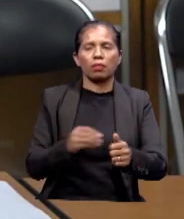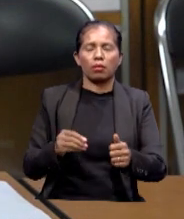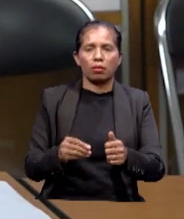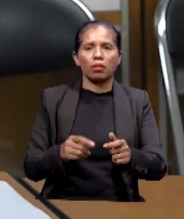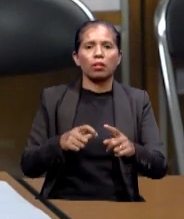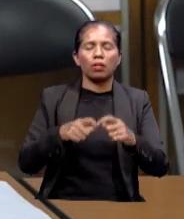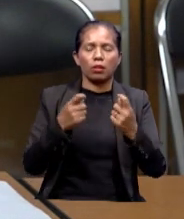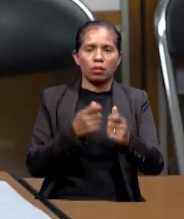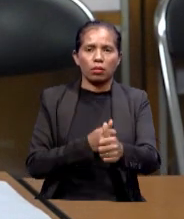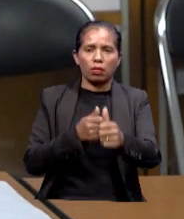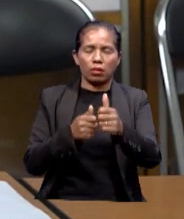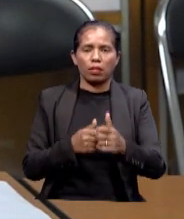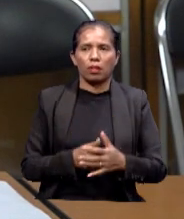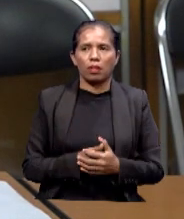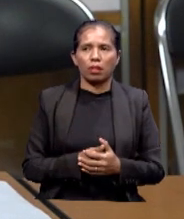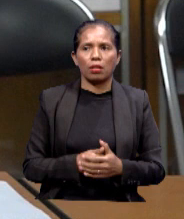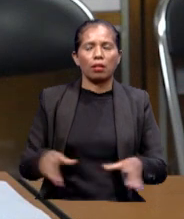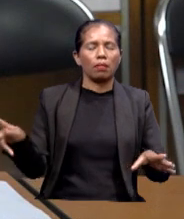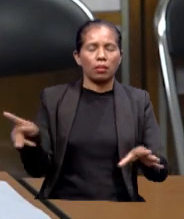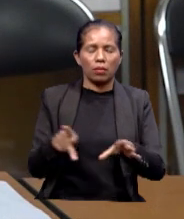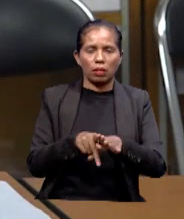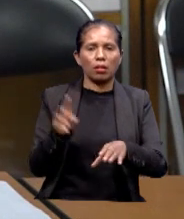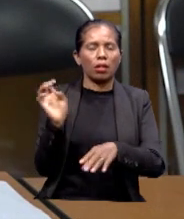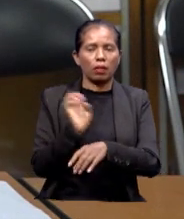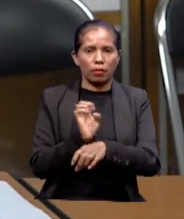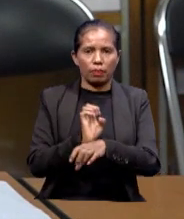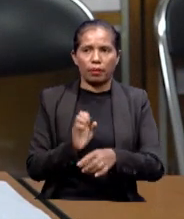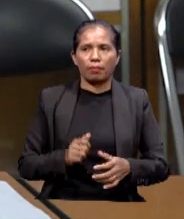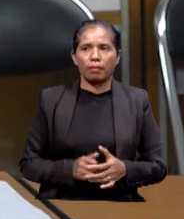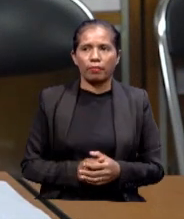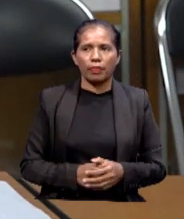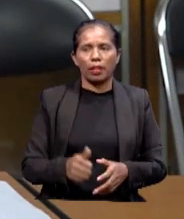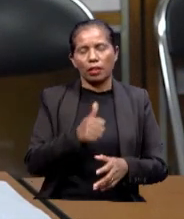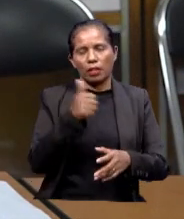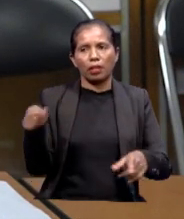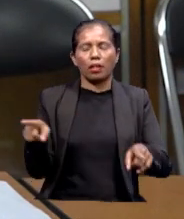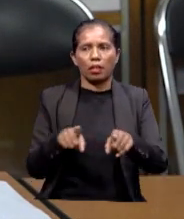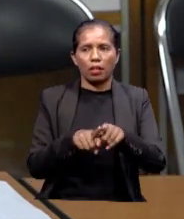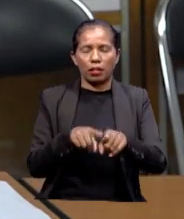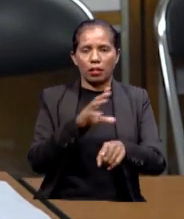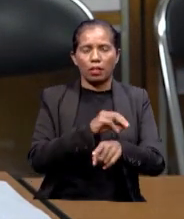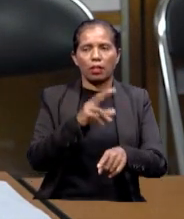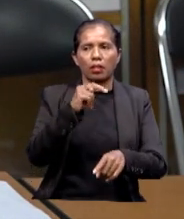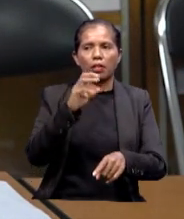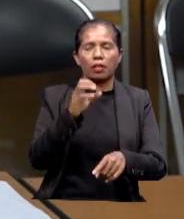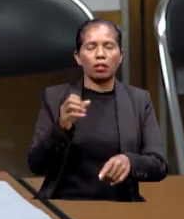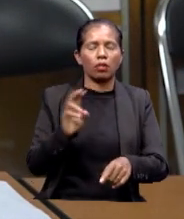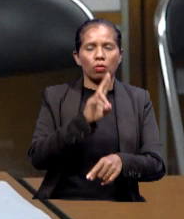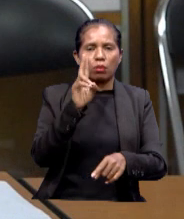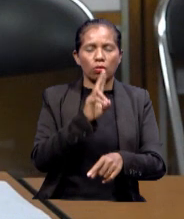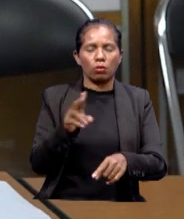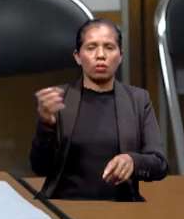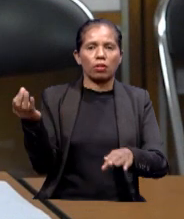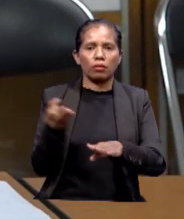terceiro tuir keras ho participasyon ekonomi negosyo agora sira selo kanesa administrasyon danosa falsifikasyon